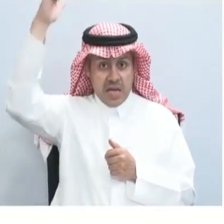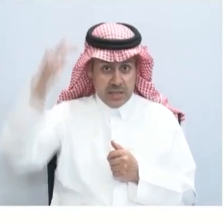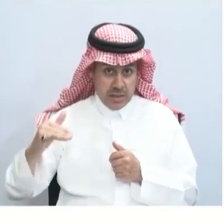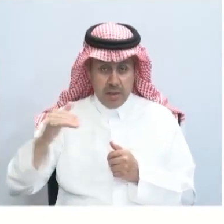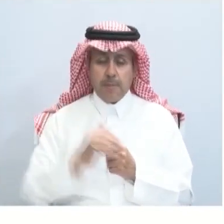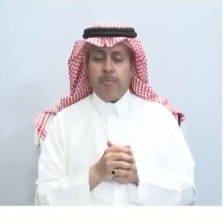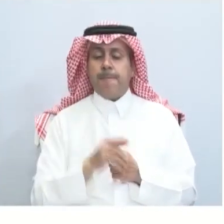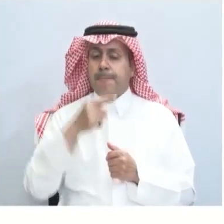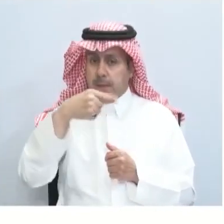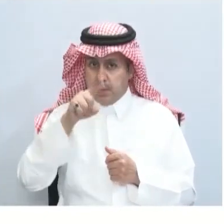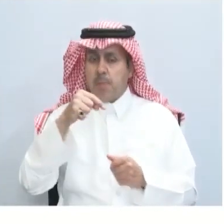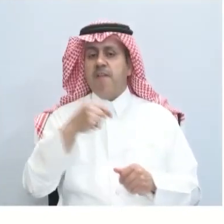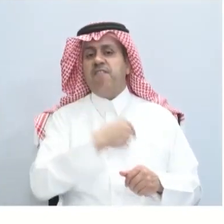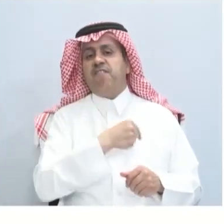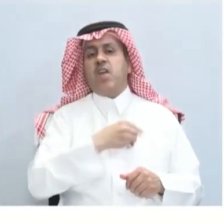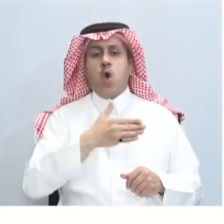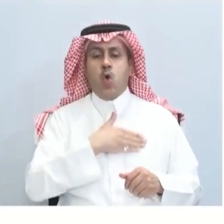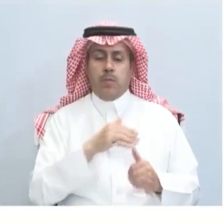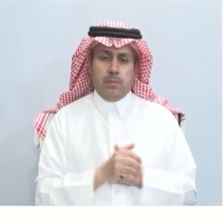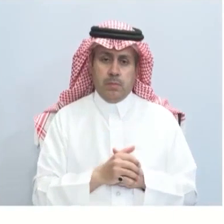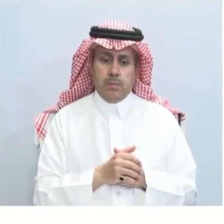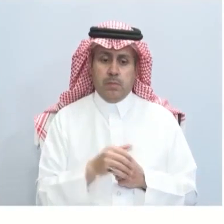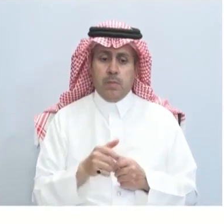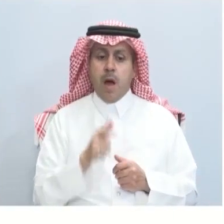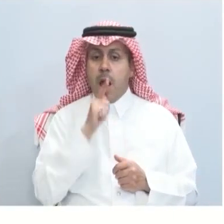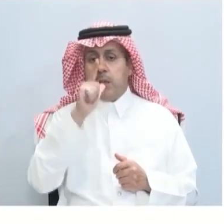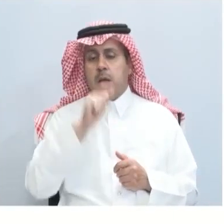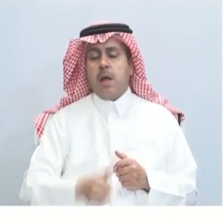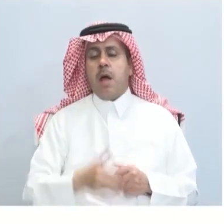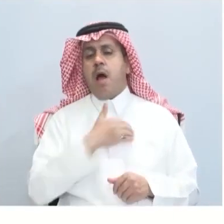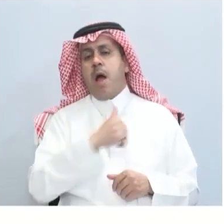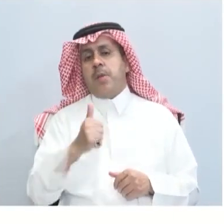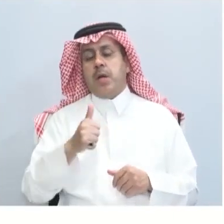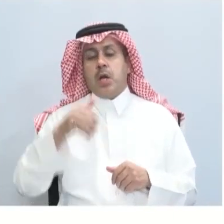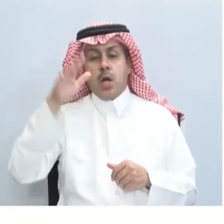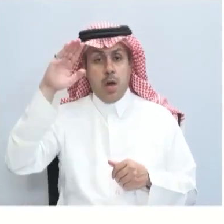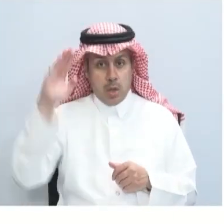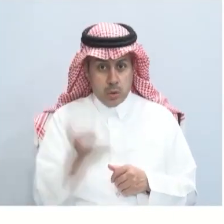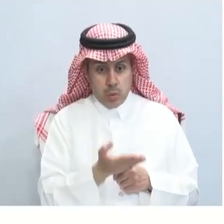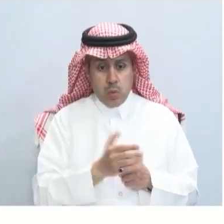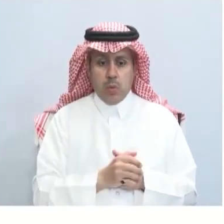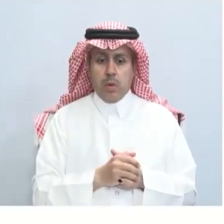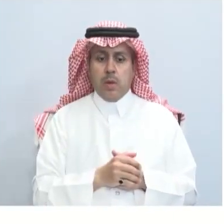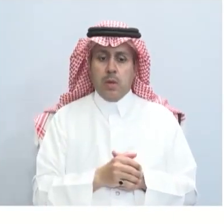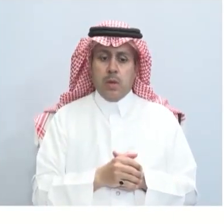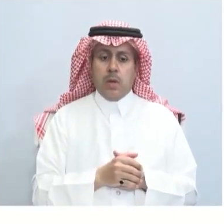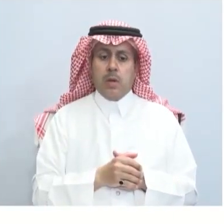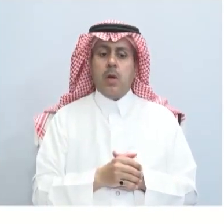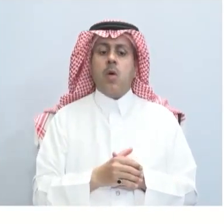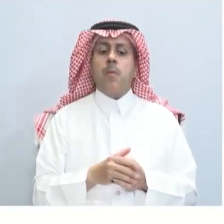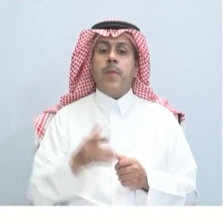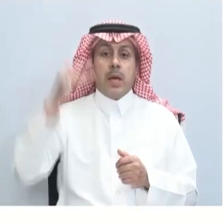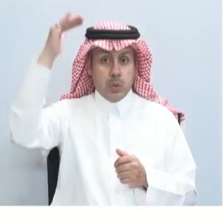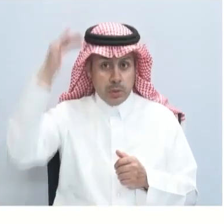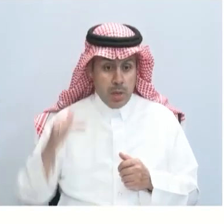تصديق ما في قلوبهم امن الرسول بما انزل اليه من ربه والمؤمنون كل امن بالله وملائكته